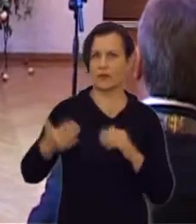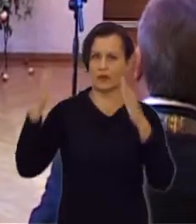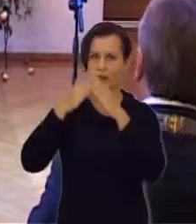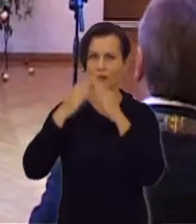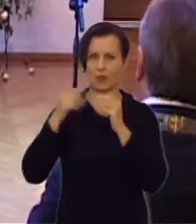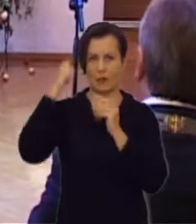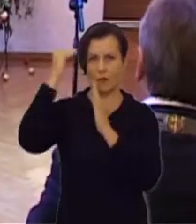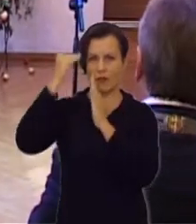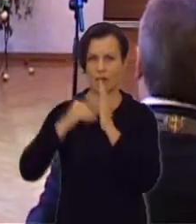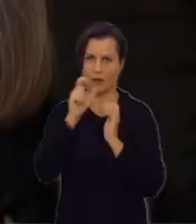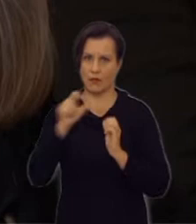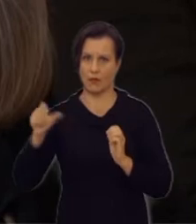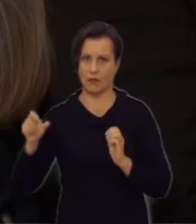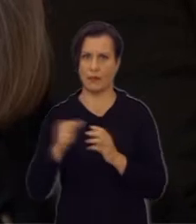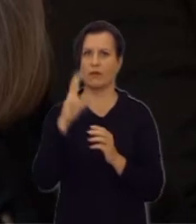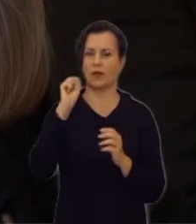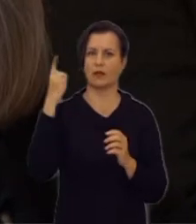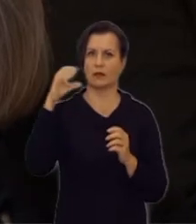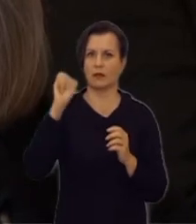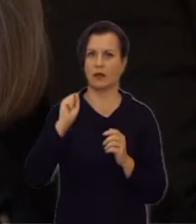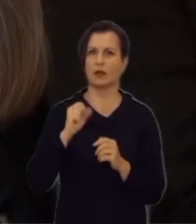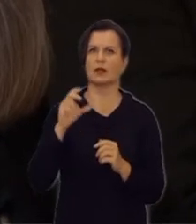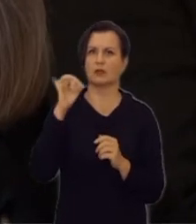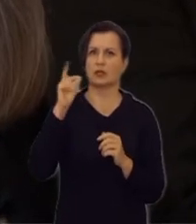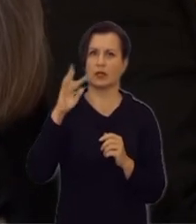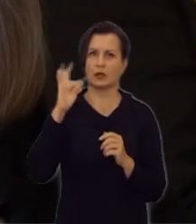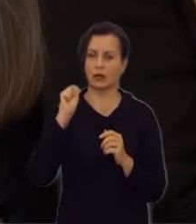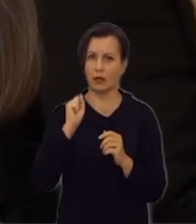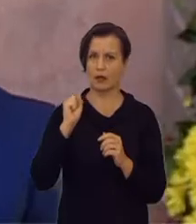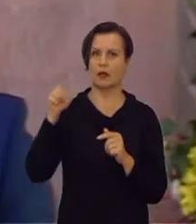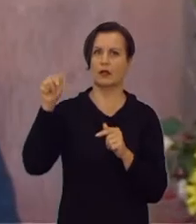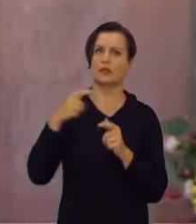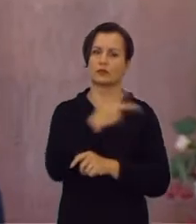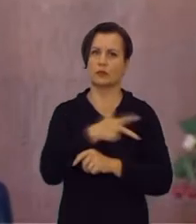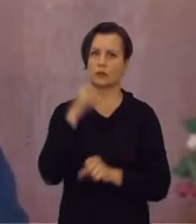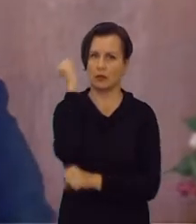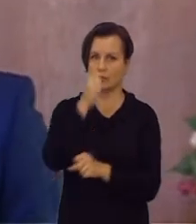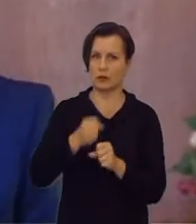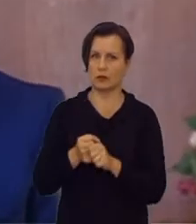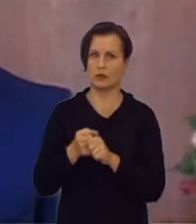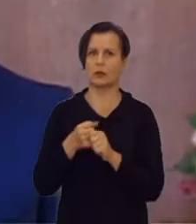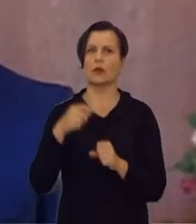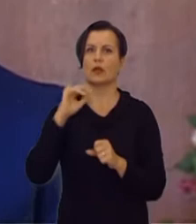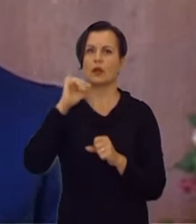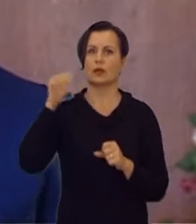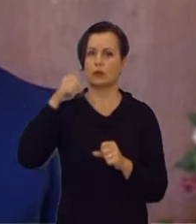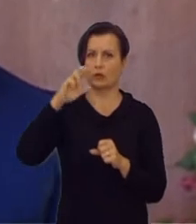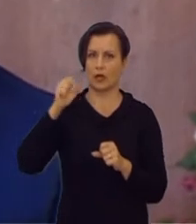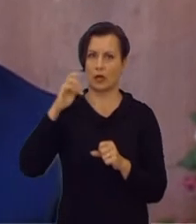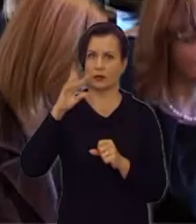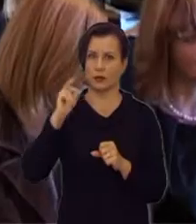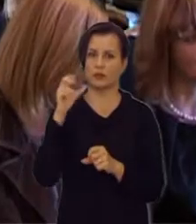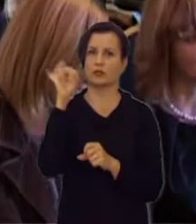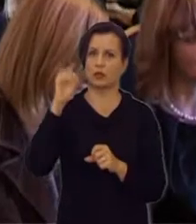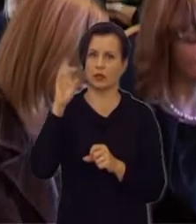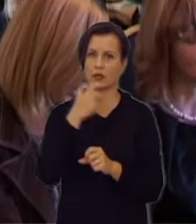namai sutrikusių intelekto asmenims, Vaida Žukauskienė, Šieto socialinio ir ugdymo centro socialinė darbuotoja, Jūratė Grigonienė,